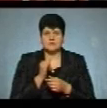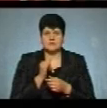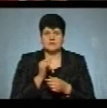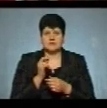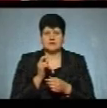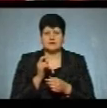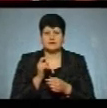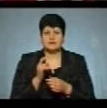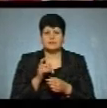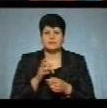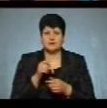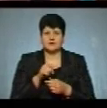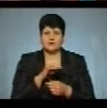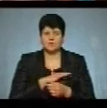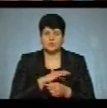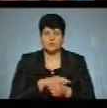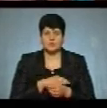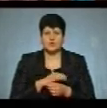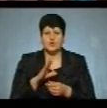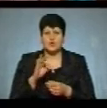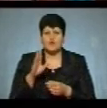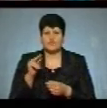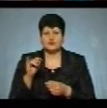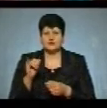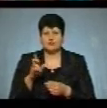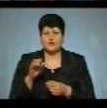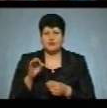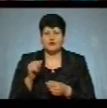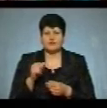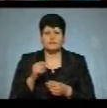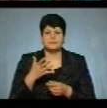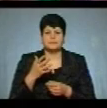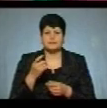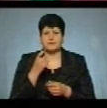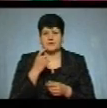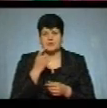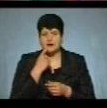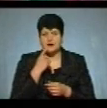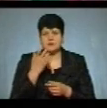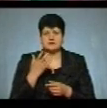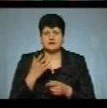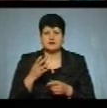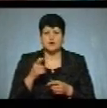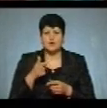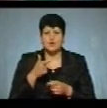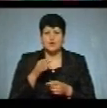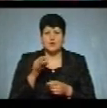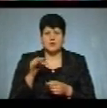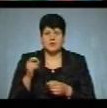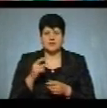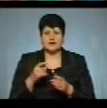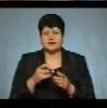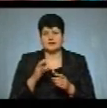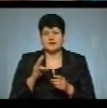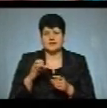кисломолочні, бо вони корисні. Овочі, бобові, рибу, м'ясо, яйця, цільнозернові продукти, горіхи та насіння,